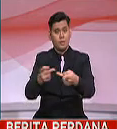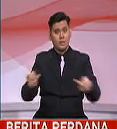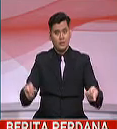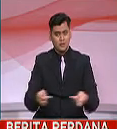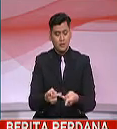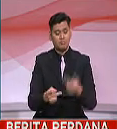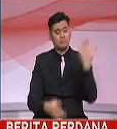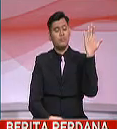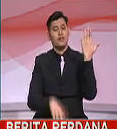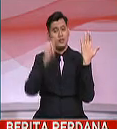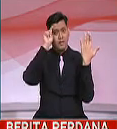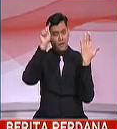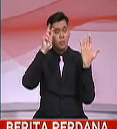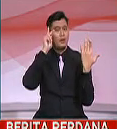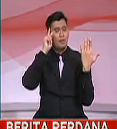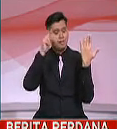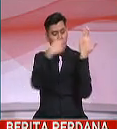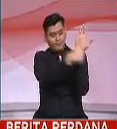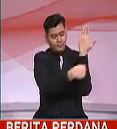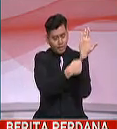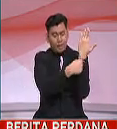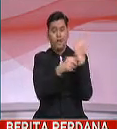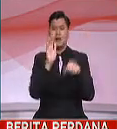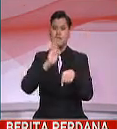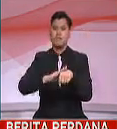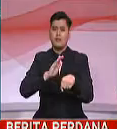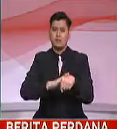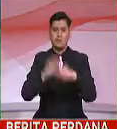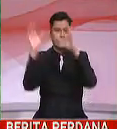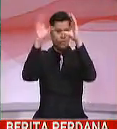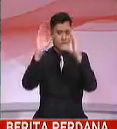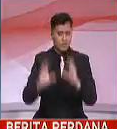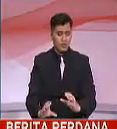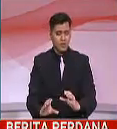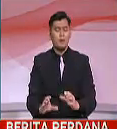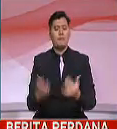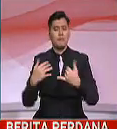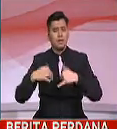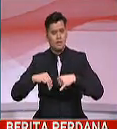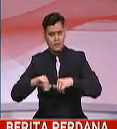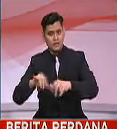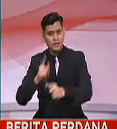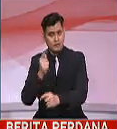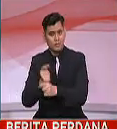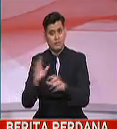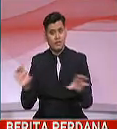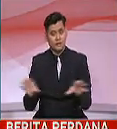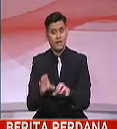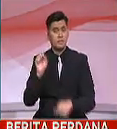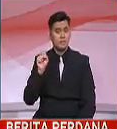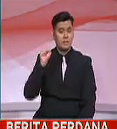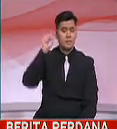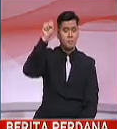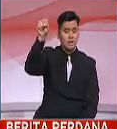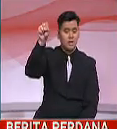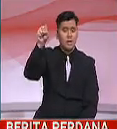sehingga 6 Januari ini. Selain itu, amaran cuaca peringkat waspada juga masih lagi dikekalkan bagi negeri Sabah melibatkan kawasan